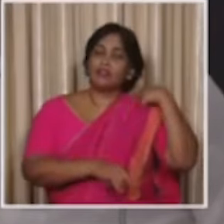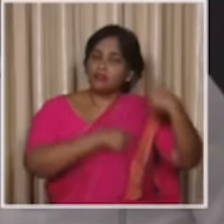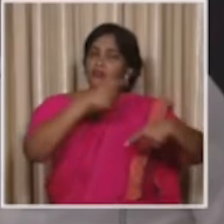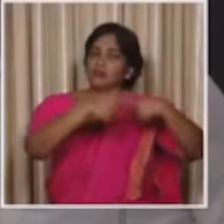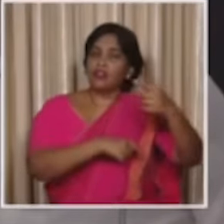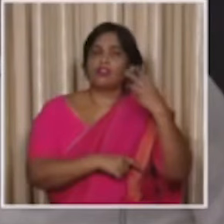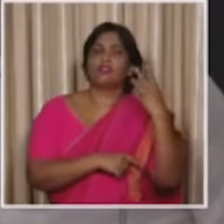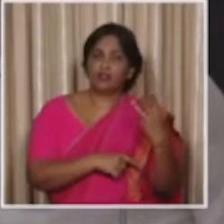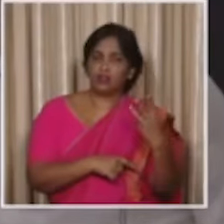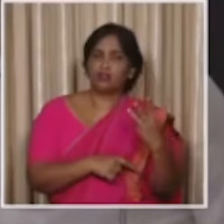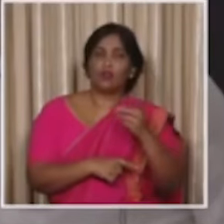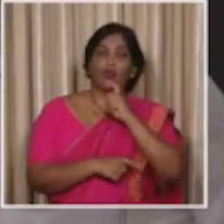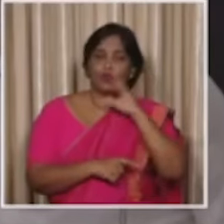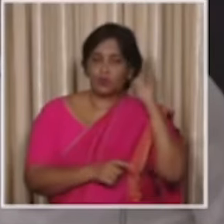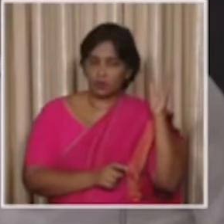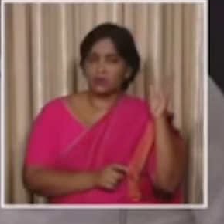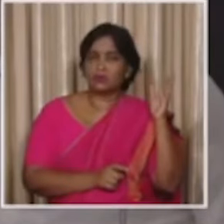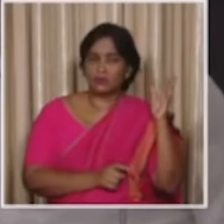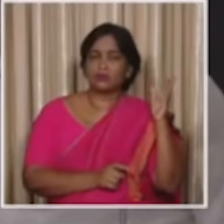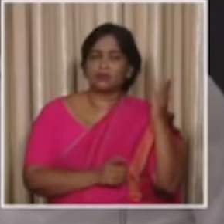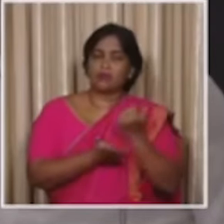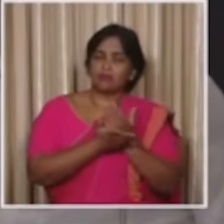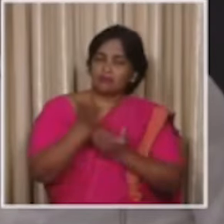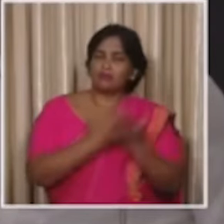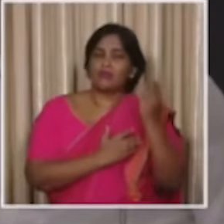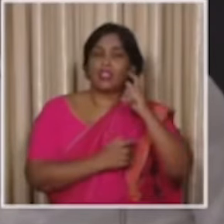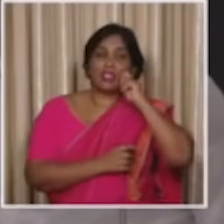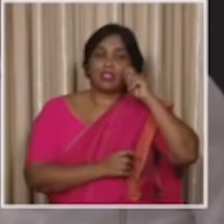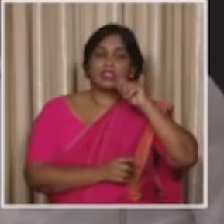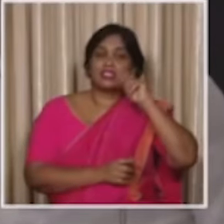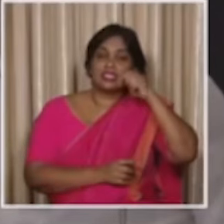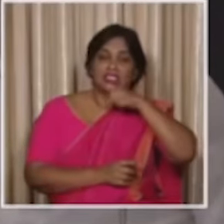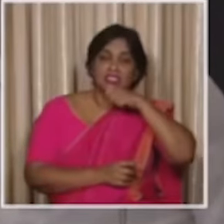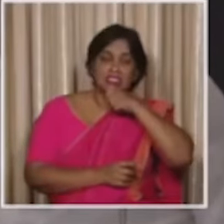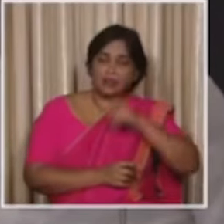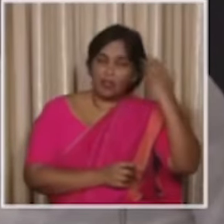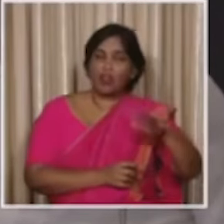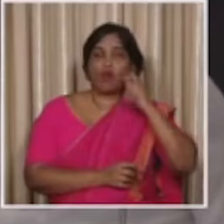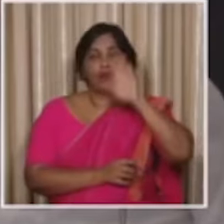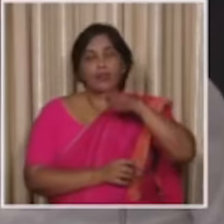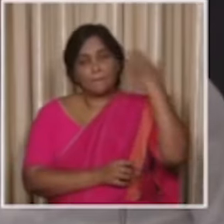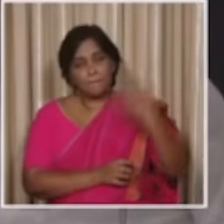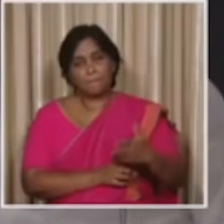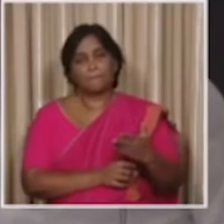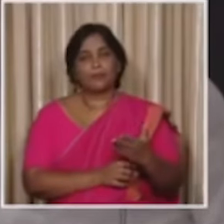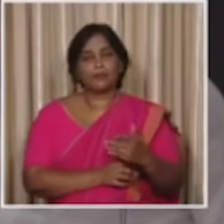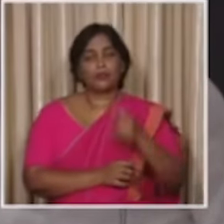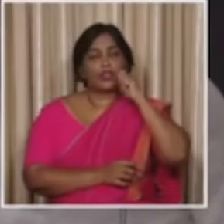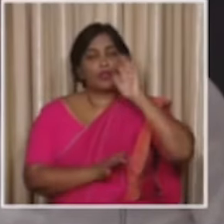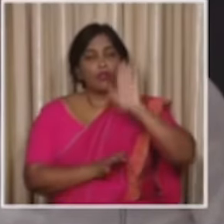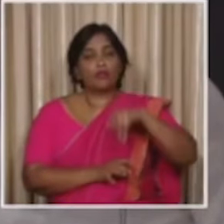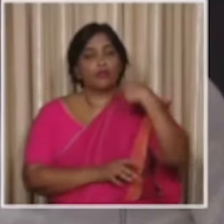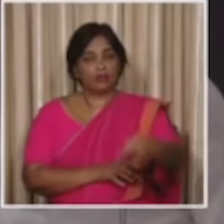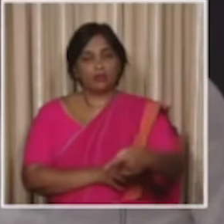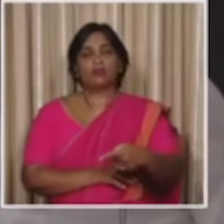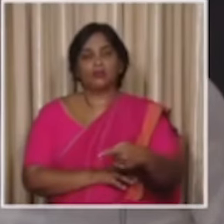අහනවා උසාවි ප්‍රොක්සි දානවා තාත්තා මැරෙන සිහියා මැරෙනවා පුතා මැරෙනවා මුඩු පුරා තමයි එන්නේ